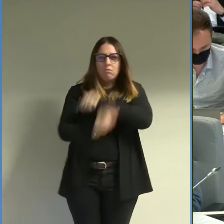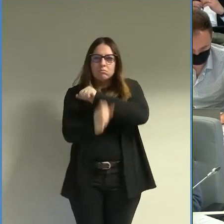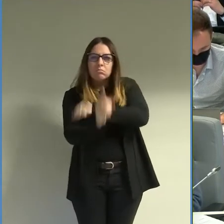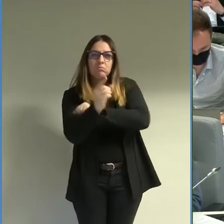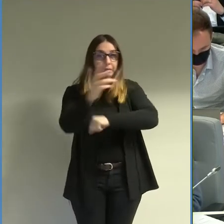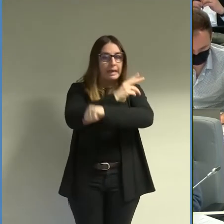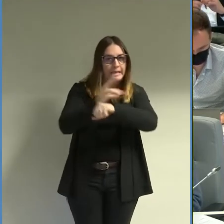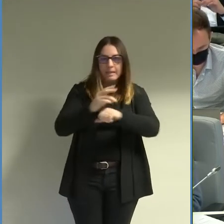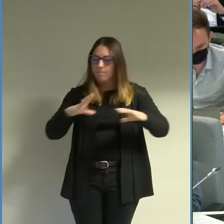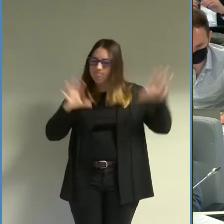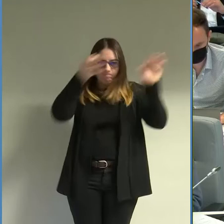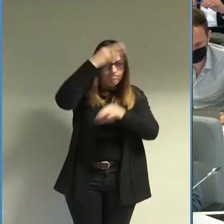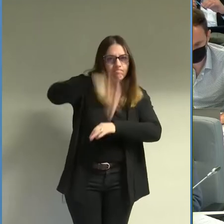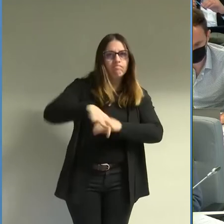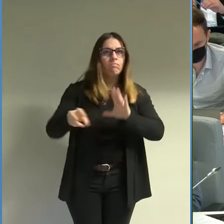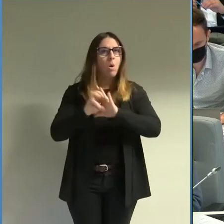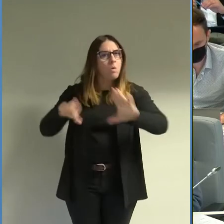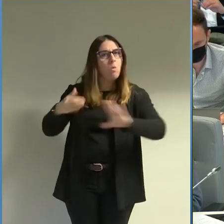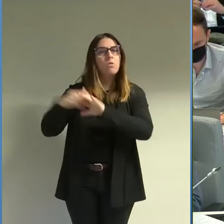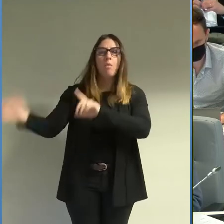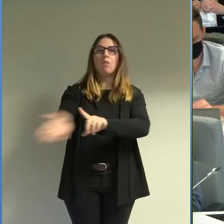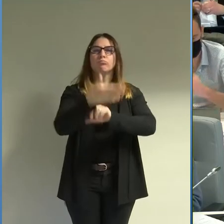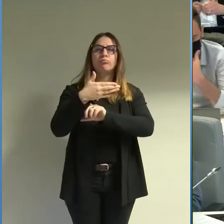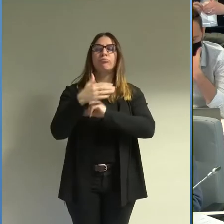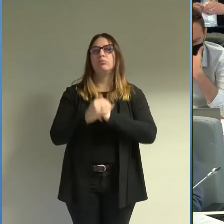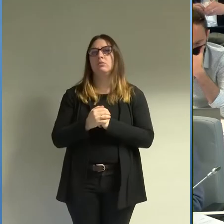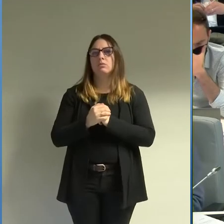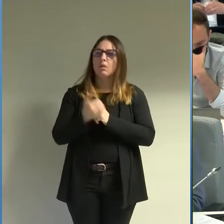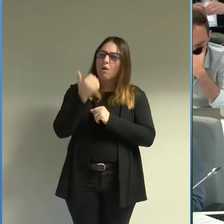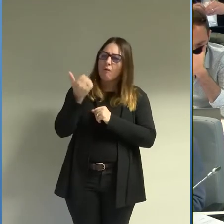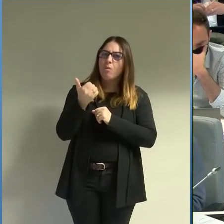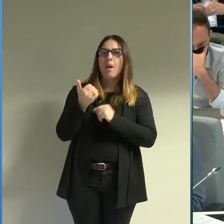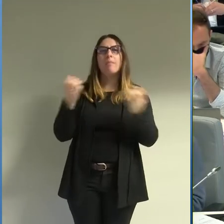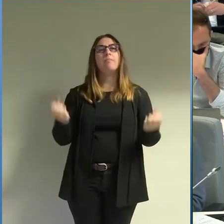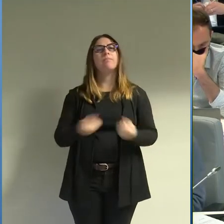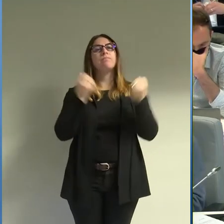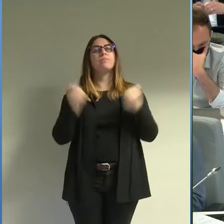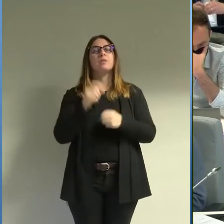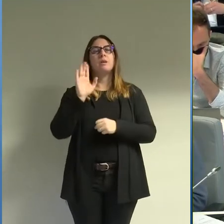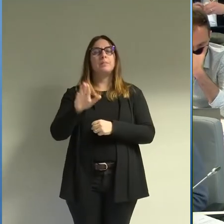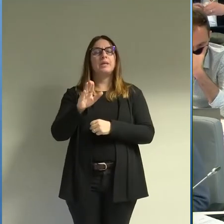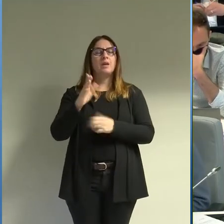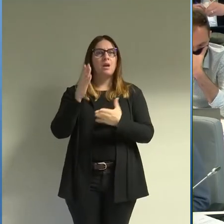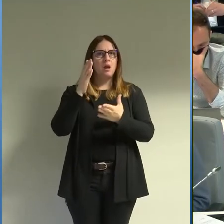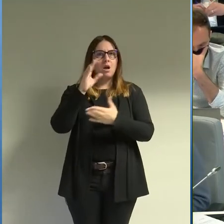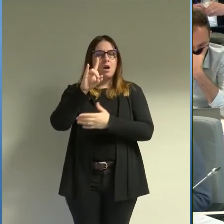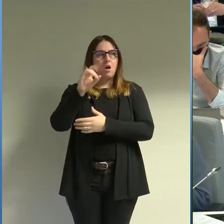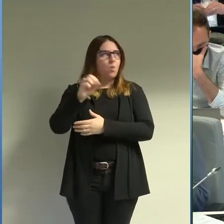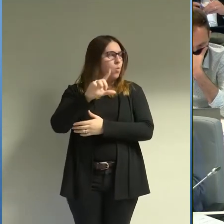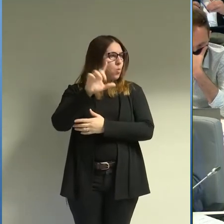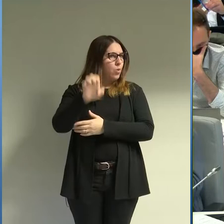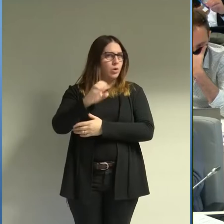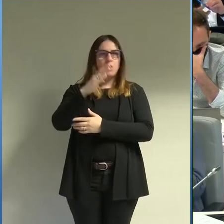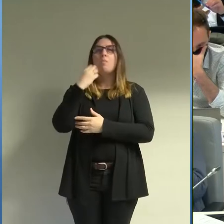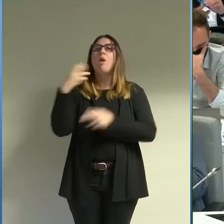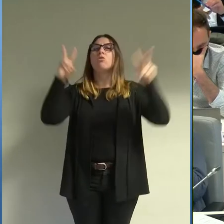risque qui a porté grenoble jusqu'à aujourd'hui vous faites souvent référence à la houille blanche dans vos discours monsieur le maire pour souligner combien notre territoire